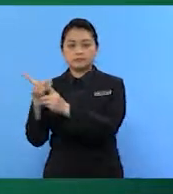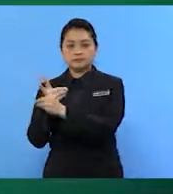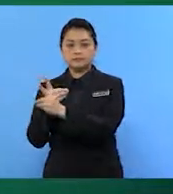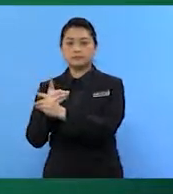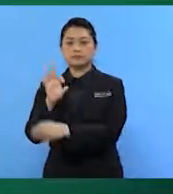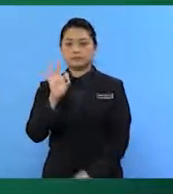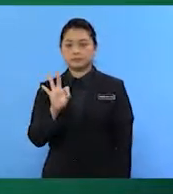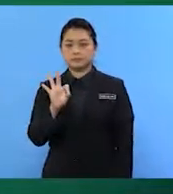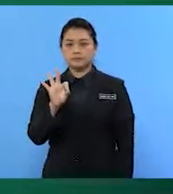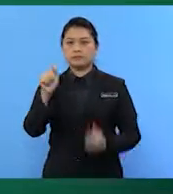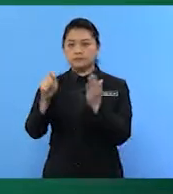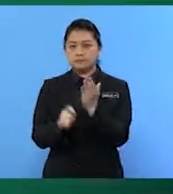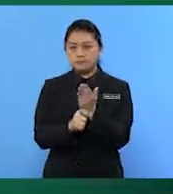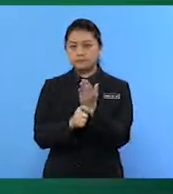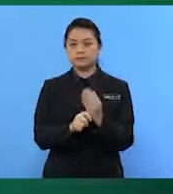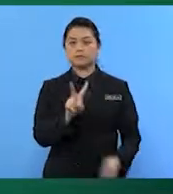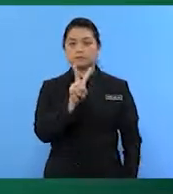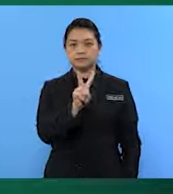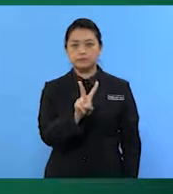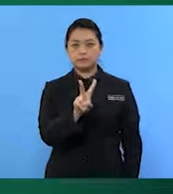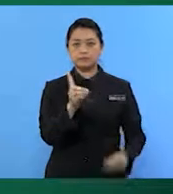1^9 tambah